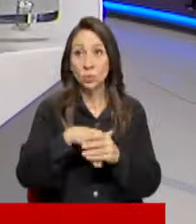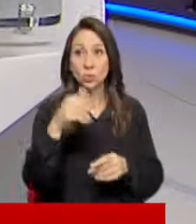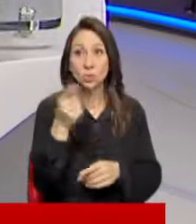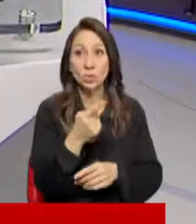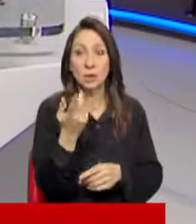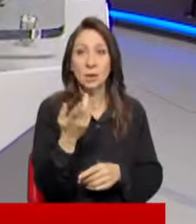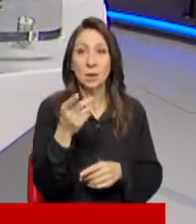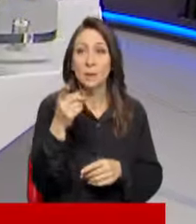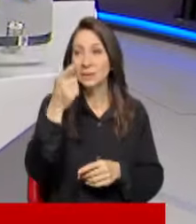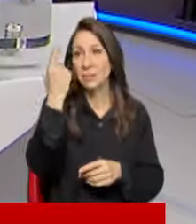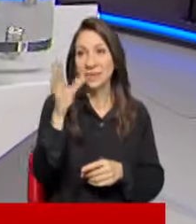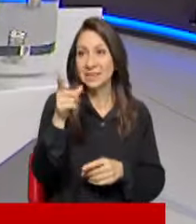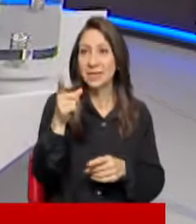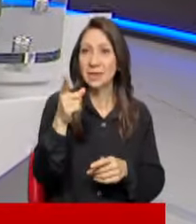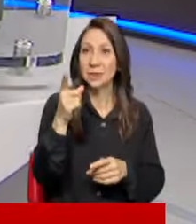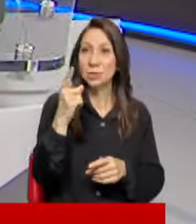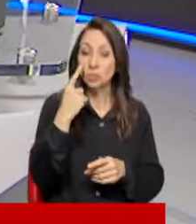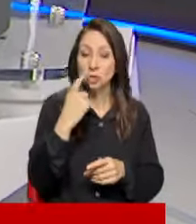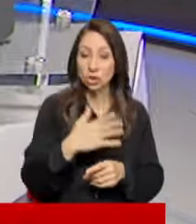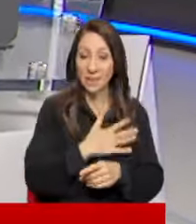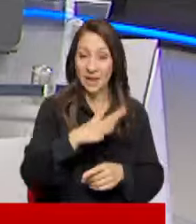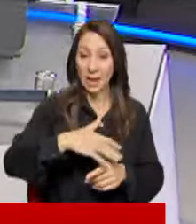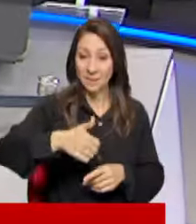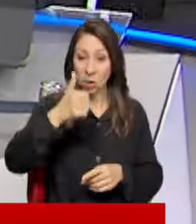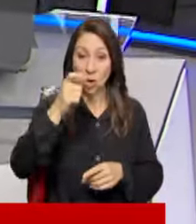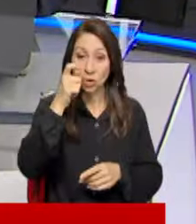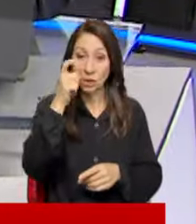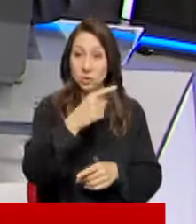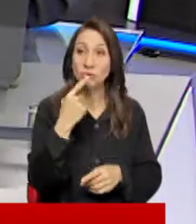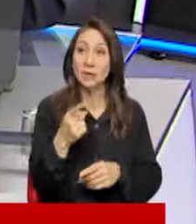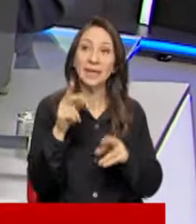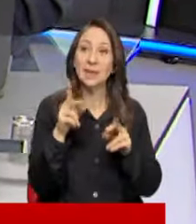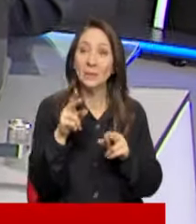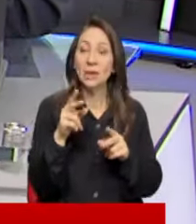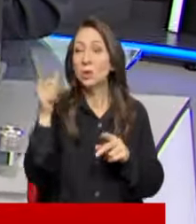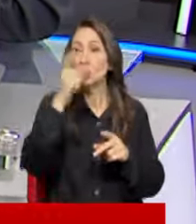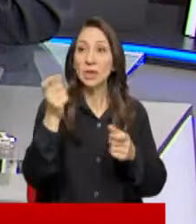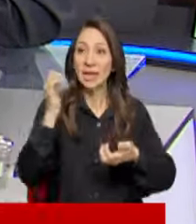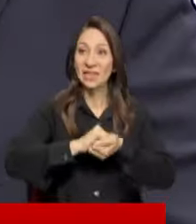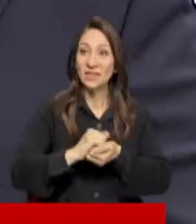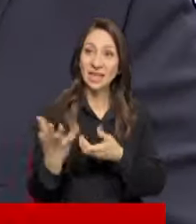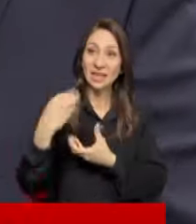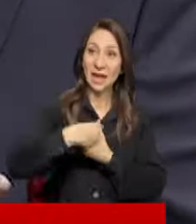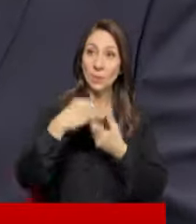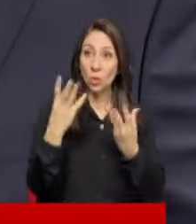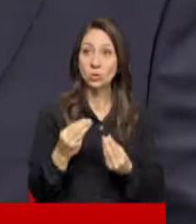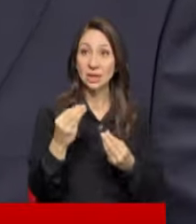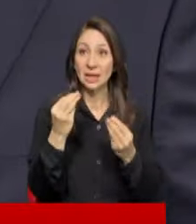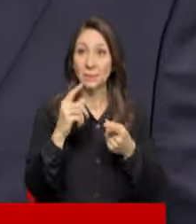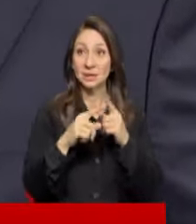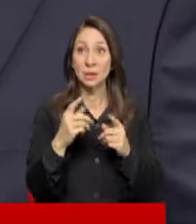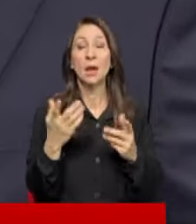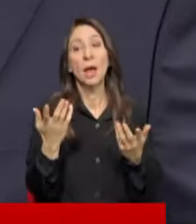%100. Ve siz buna belki Cumhuriyet Halk Partisi Genel Başkanı Özgür Özel'in de söylediği gibi Türkiye İttifakı'na mı dahil oldu İYİ Parti seçmeni? Şöyle